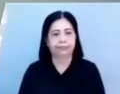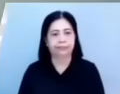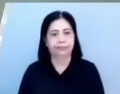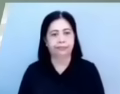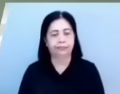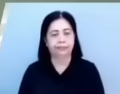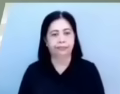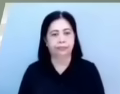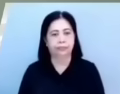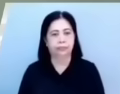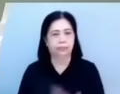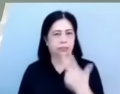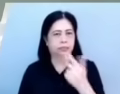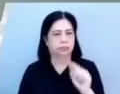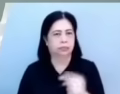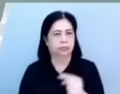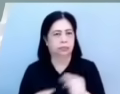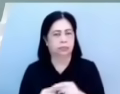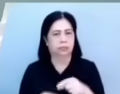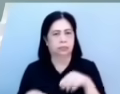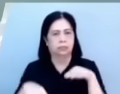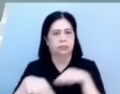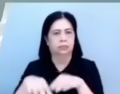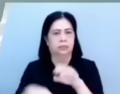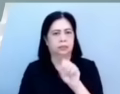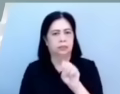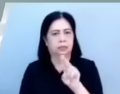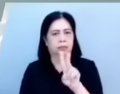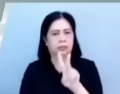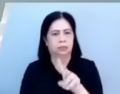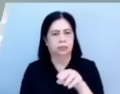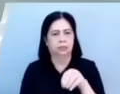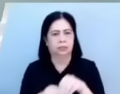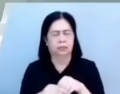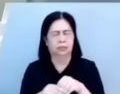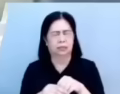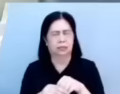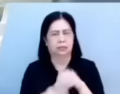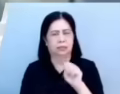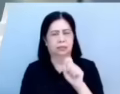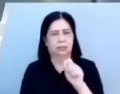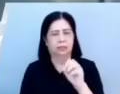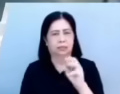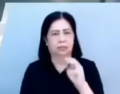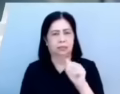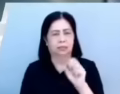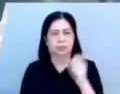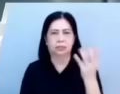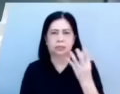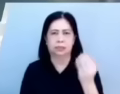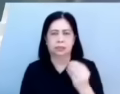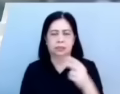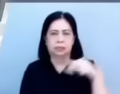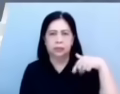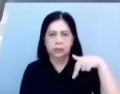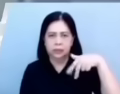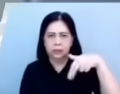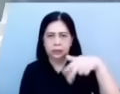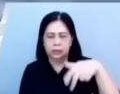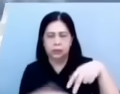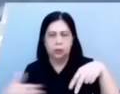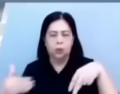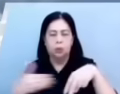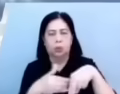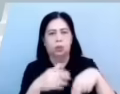Tatlong sugatan matapos mabundol ng SUV sa Maharlika Highway sa Santo Tomas, Batangas. Patawid sana mga biktima ng mahagip ng